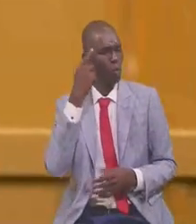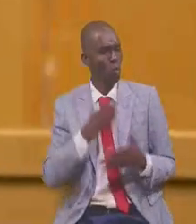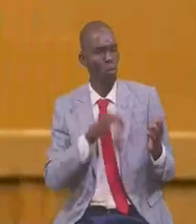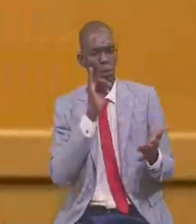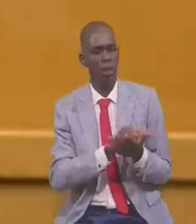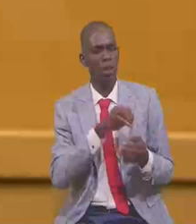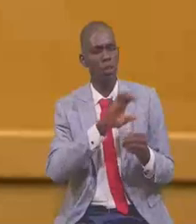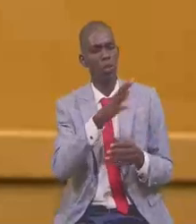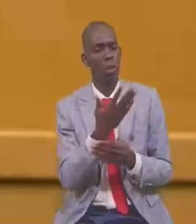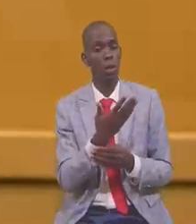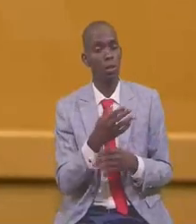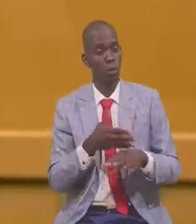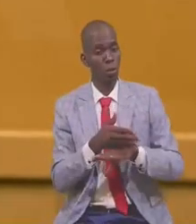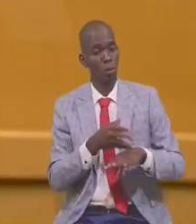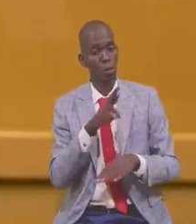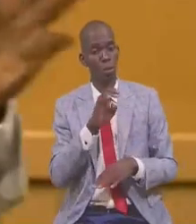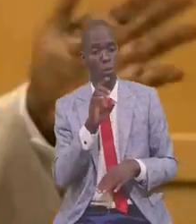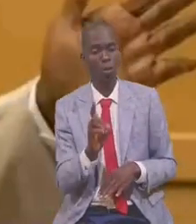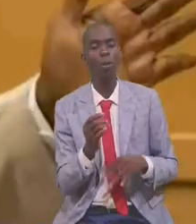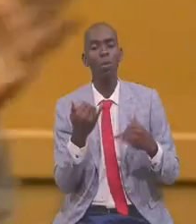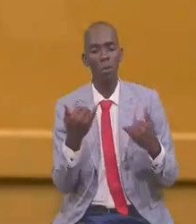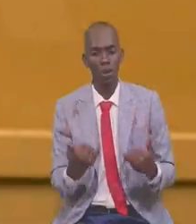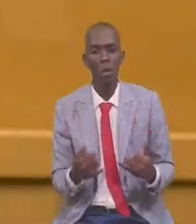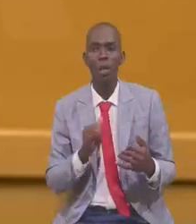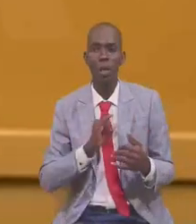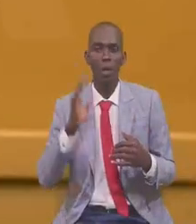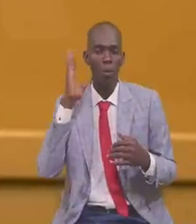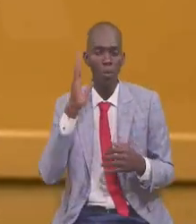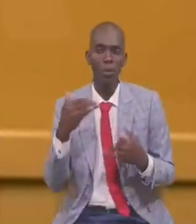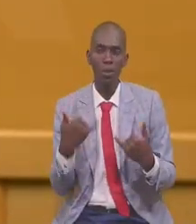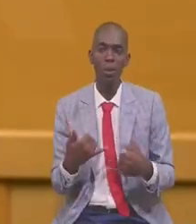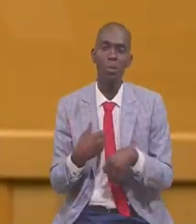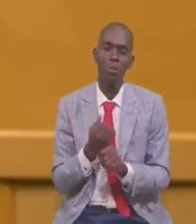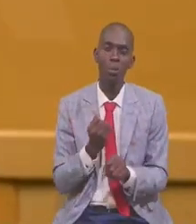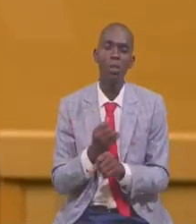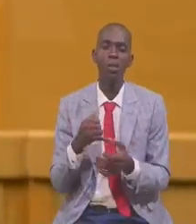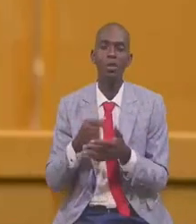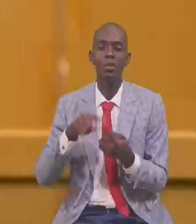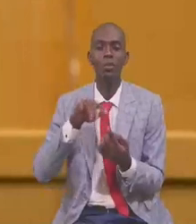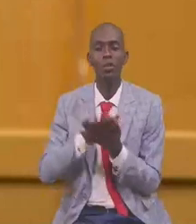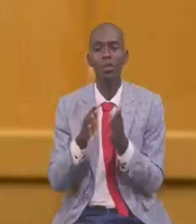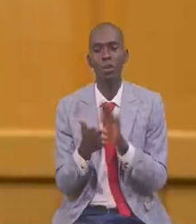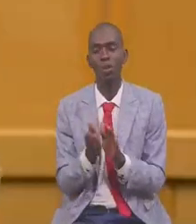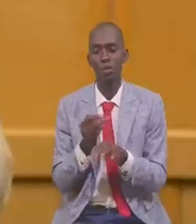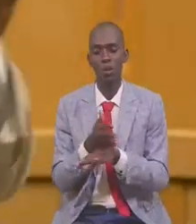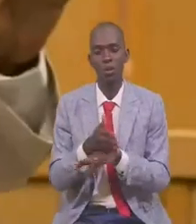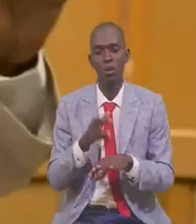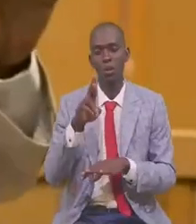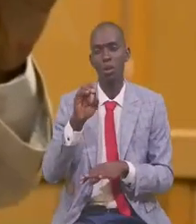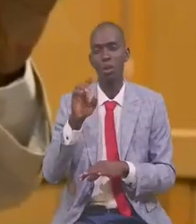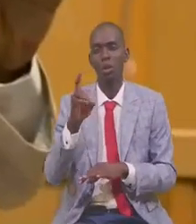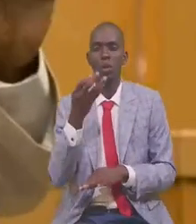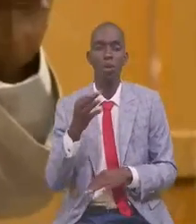vais maintenant... va utiliser cela au-delà de la verge de Moïse, ce sera la verge de Dieu. Alors ne compare pas Moïse